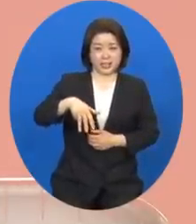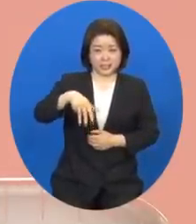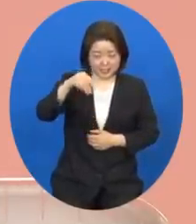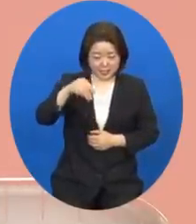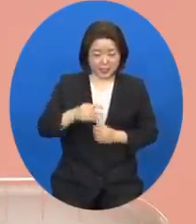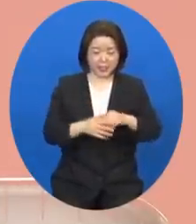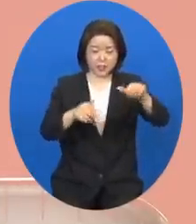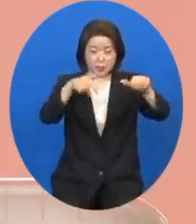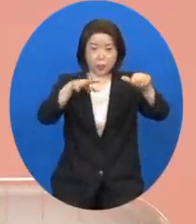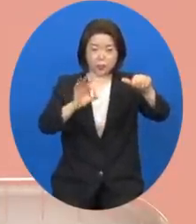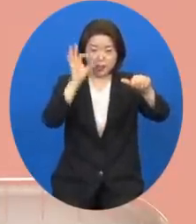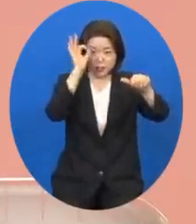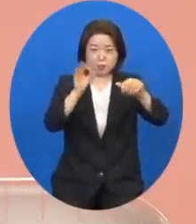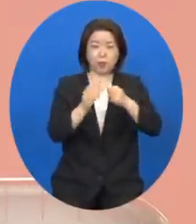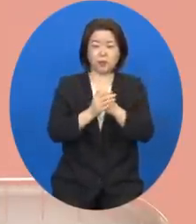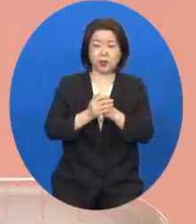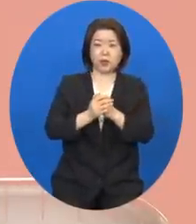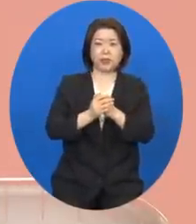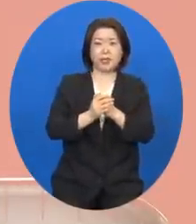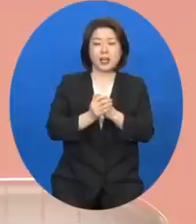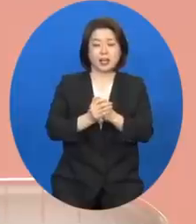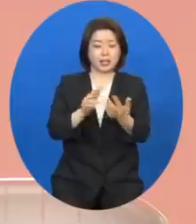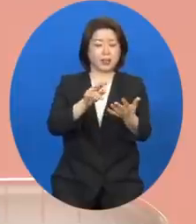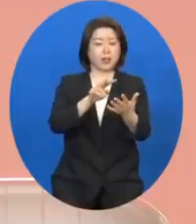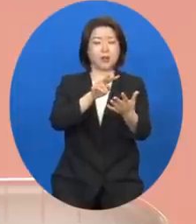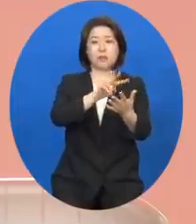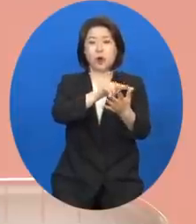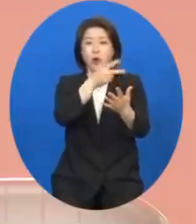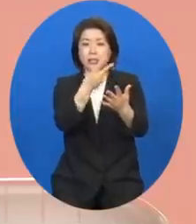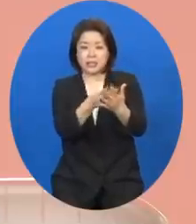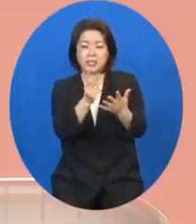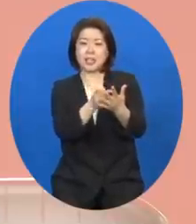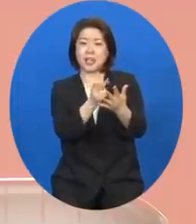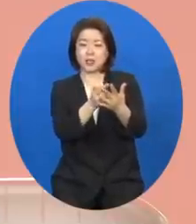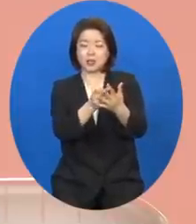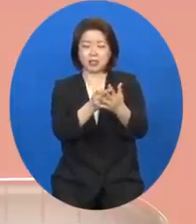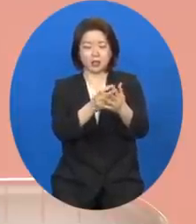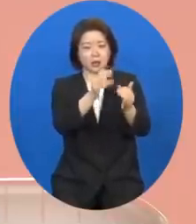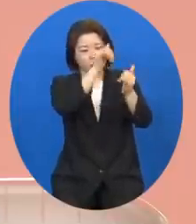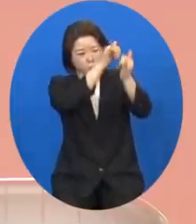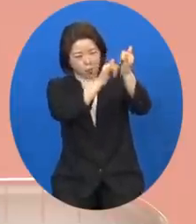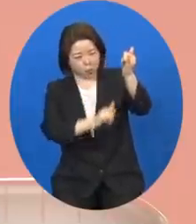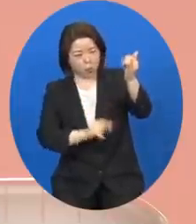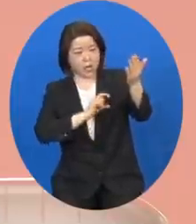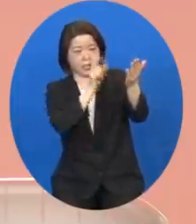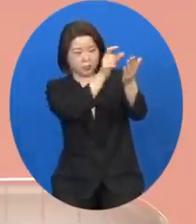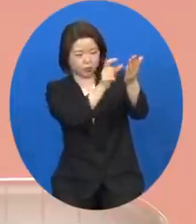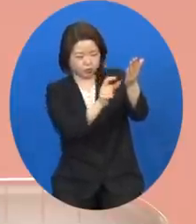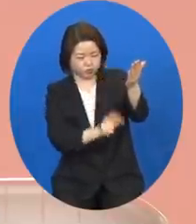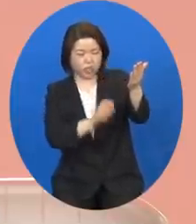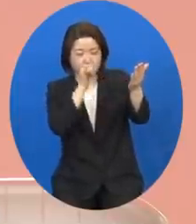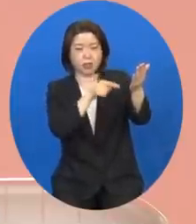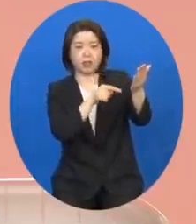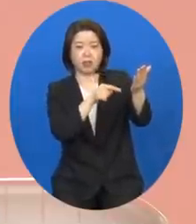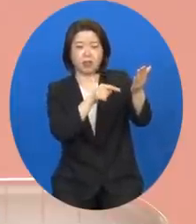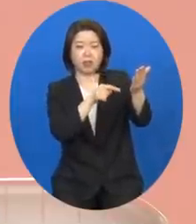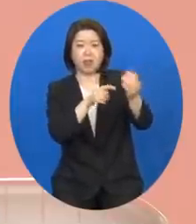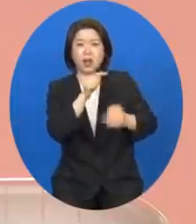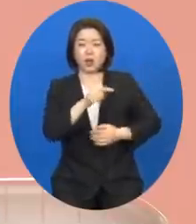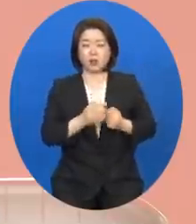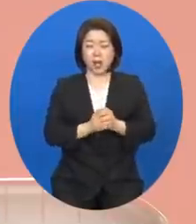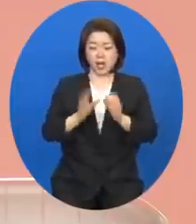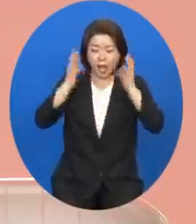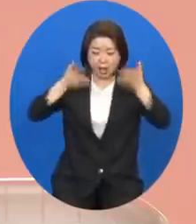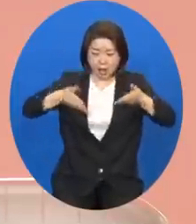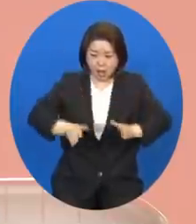보면 셋의 후손들 명단이 쭉 나옵니다. 근데 보면 그 사람들은 애